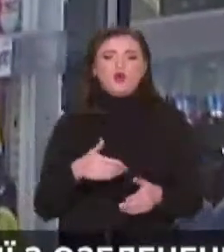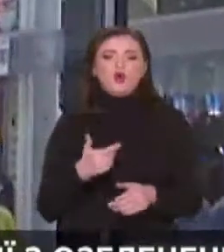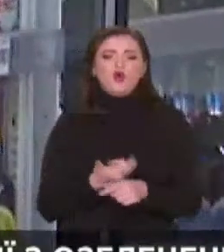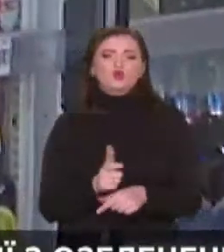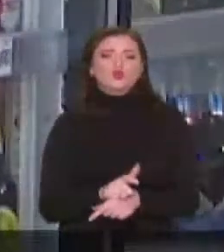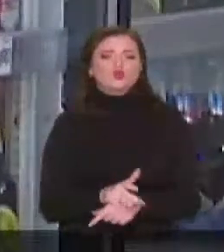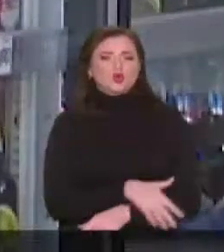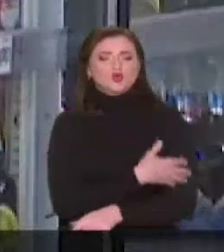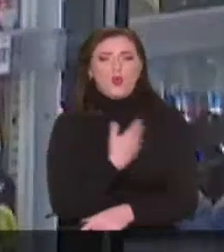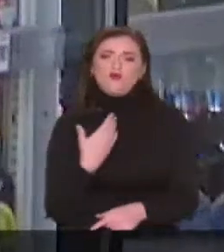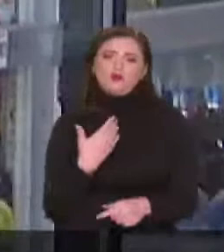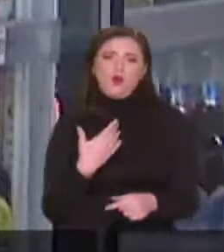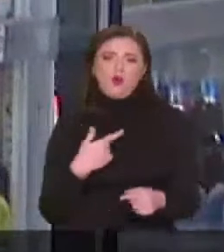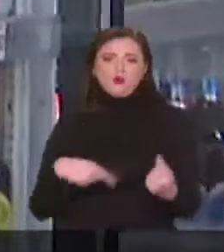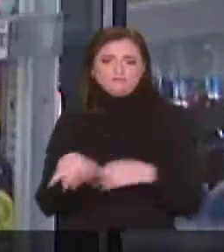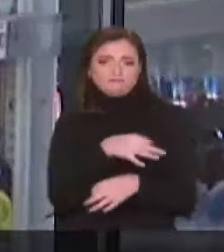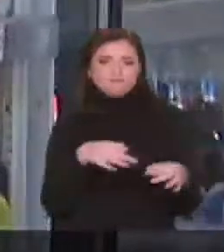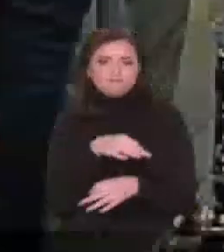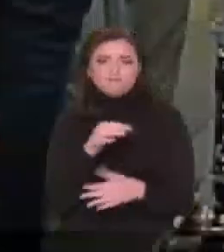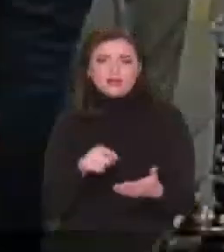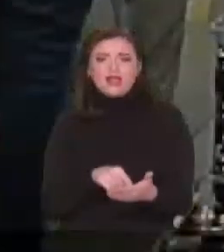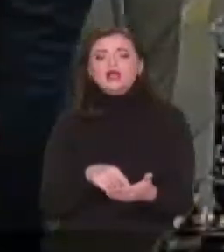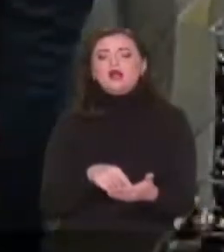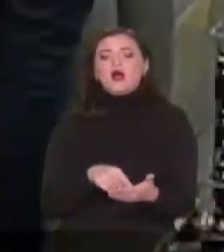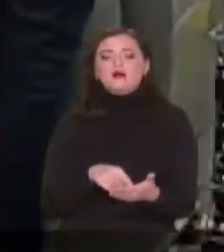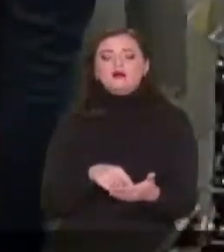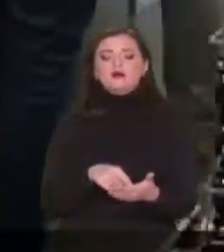точиться питання, і його усіляко